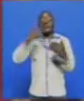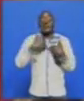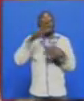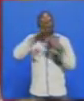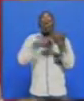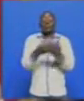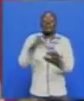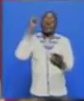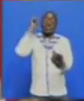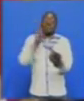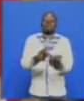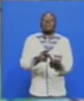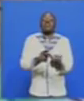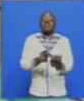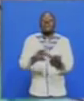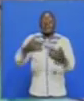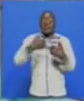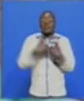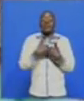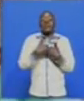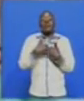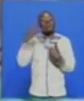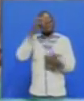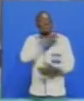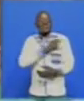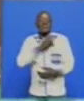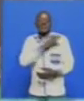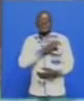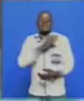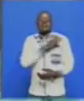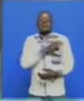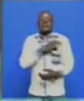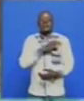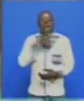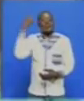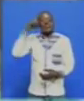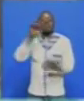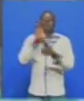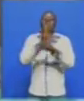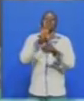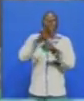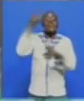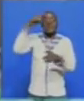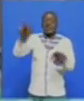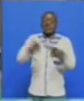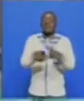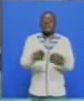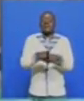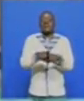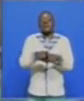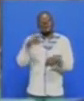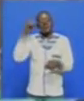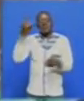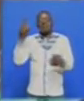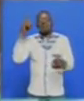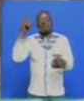normal d'avoir un comportement de prévention et aussi un